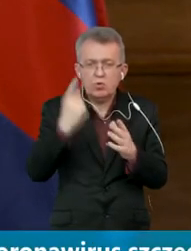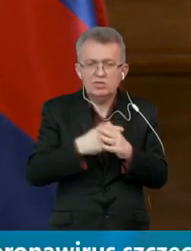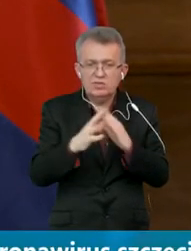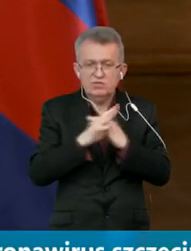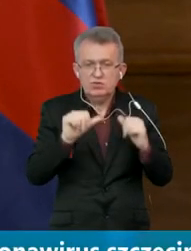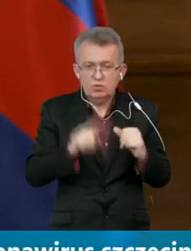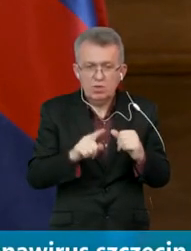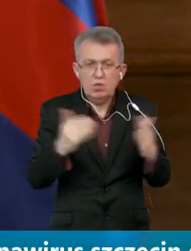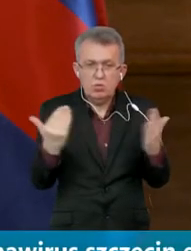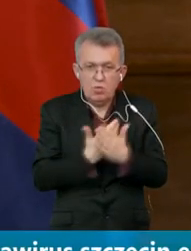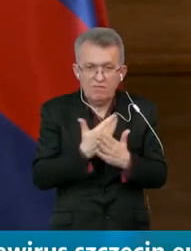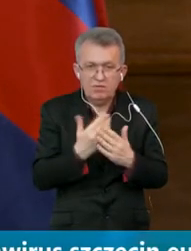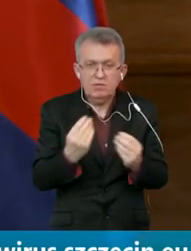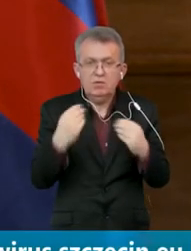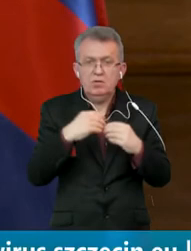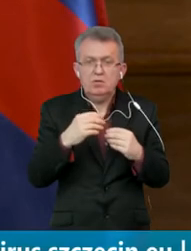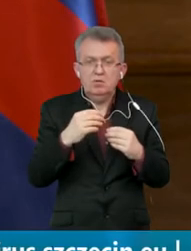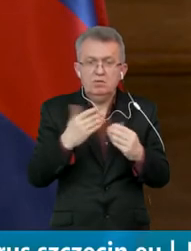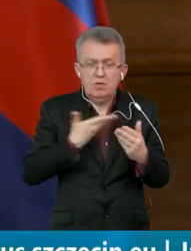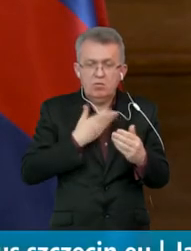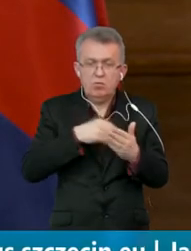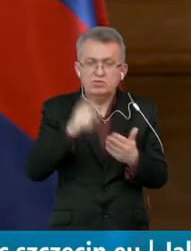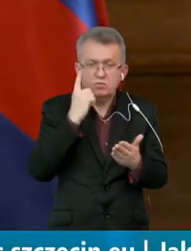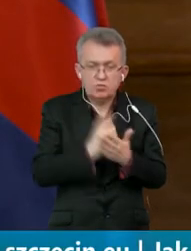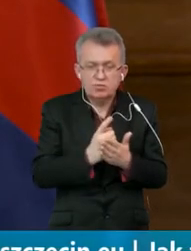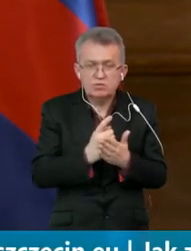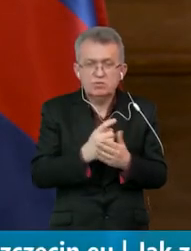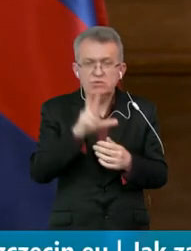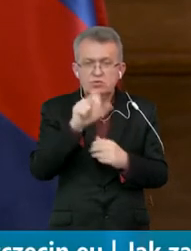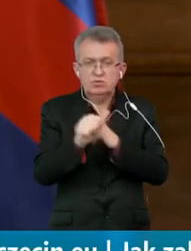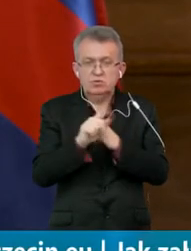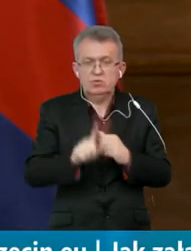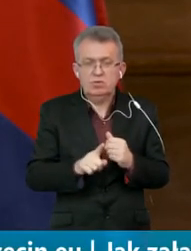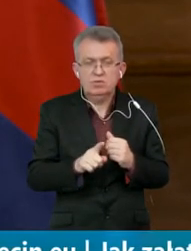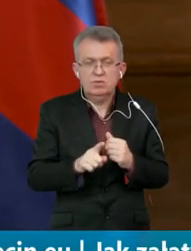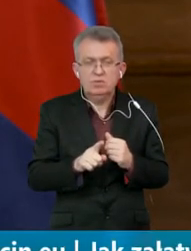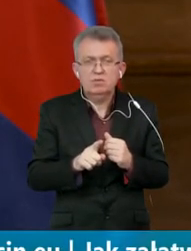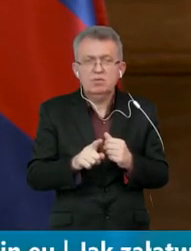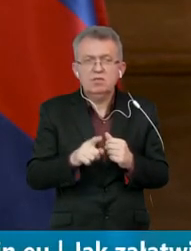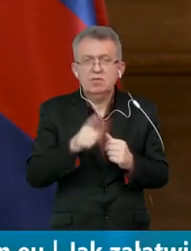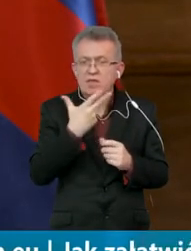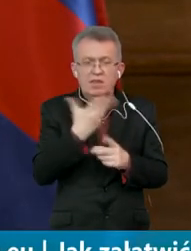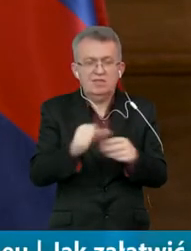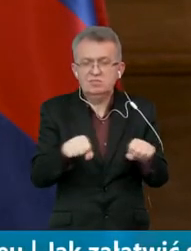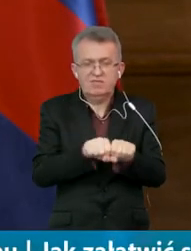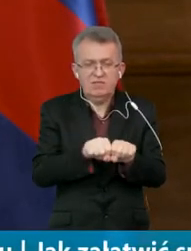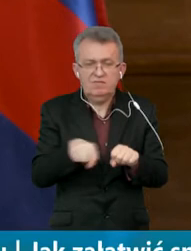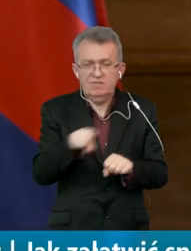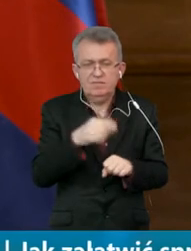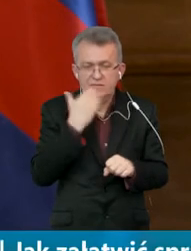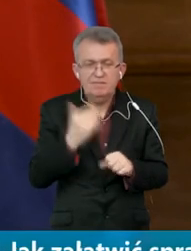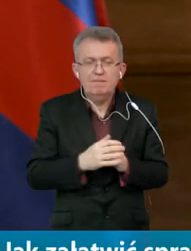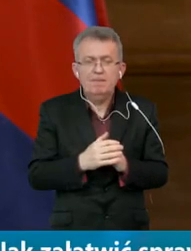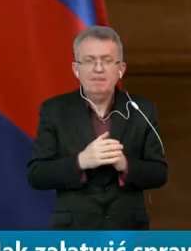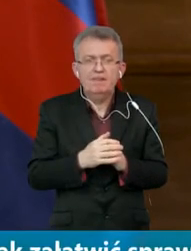96 zł, natomiast nowym ulicom zostaje już tylko wykupienie opłaty ryczałtowej za 360 zł. Nie jest to sprawiedliwe wobec mieszkańców. Panie